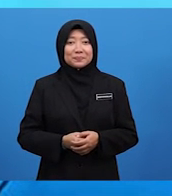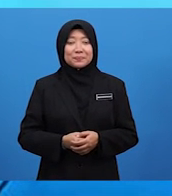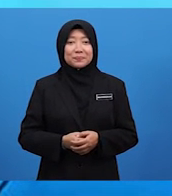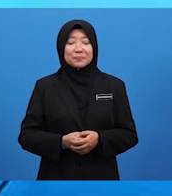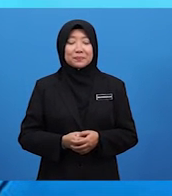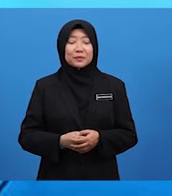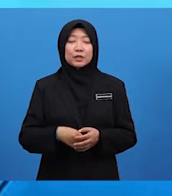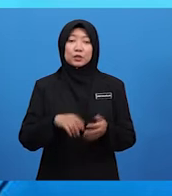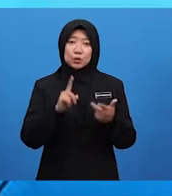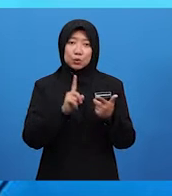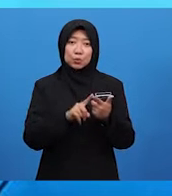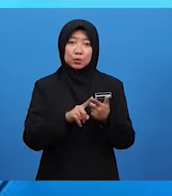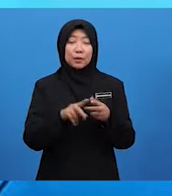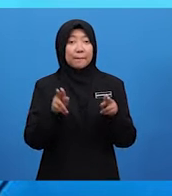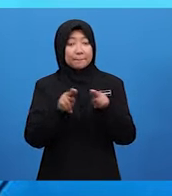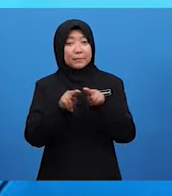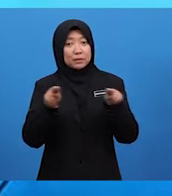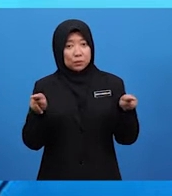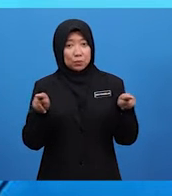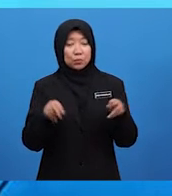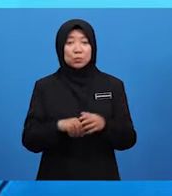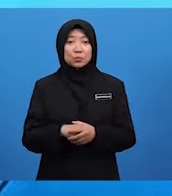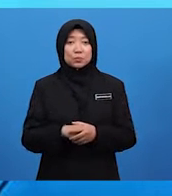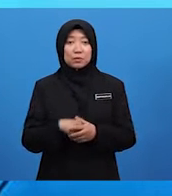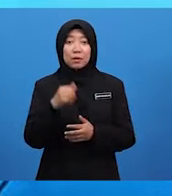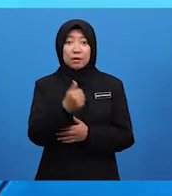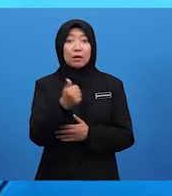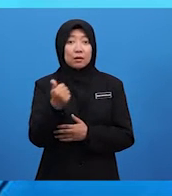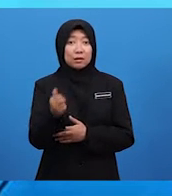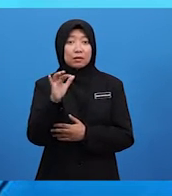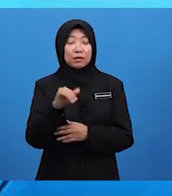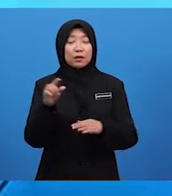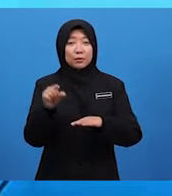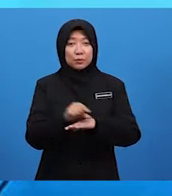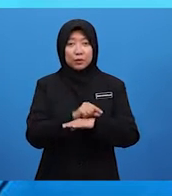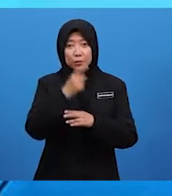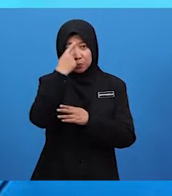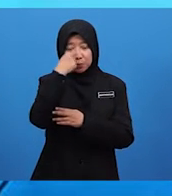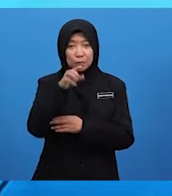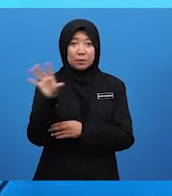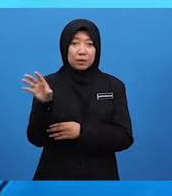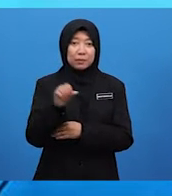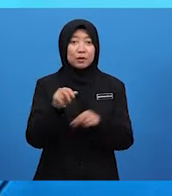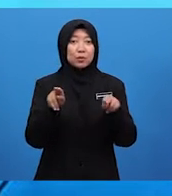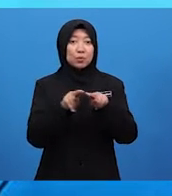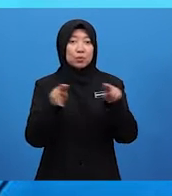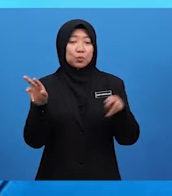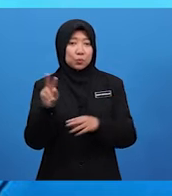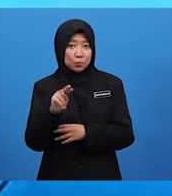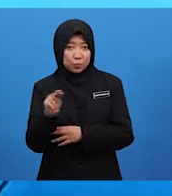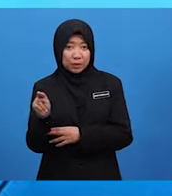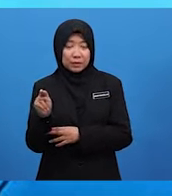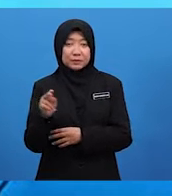Kedua, pita ukur. Pita ukur adalah alatan yang digunakan untuk mengambil ukuran, sama